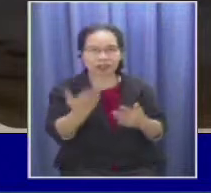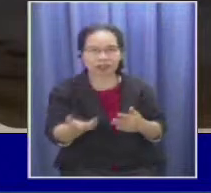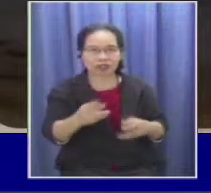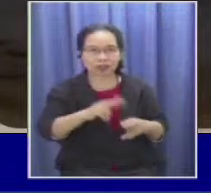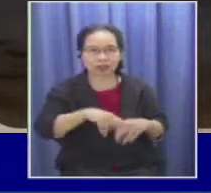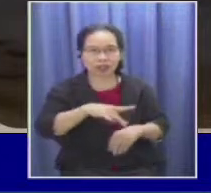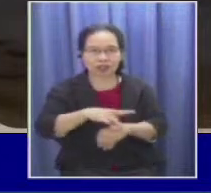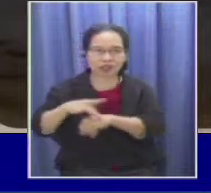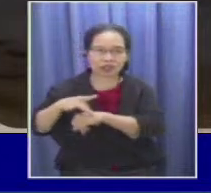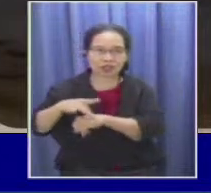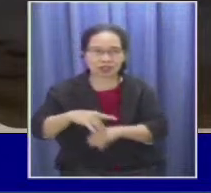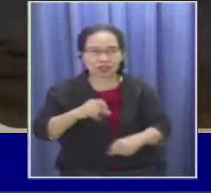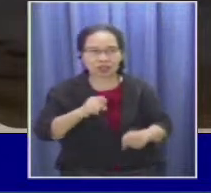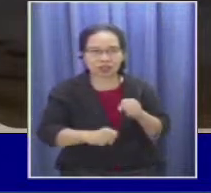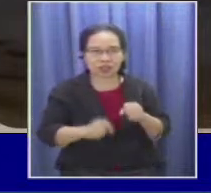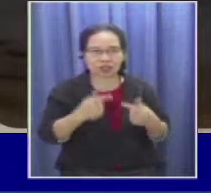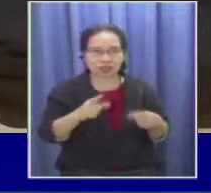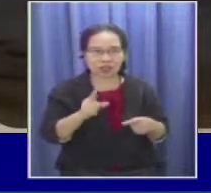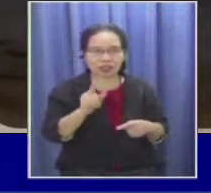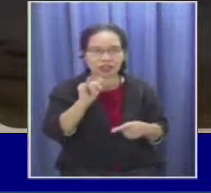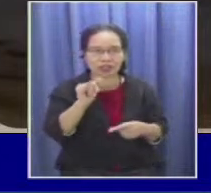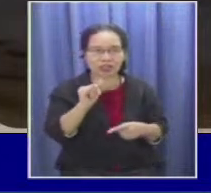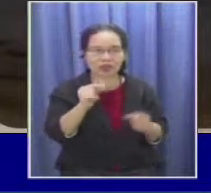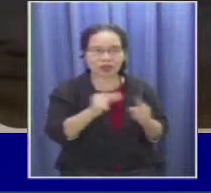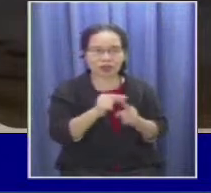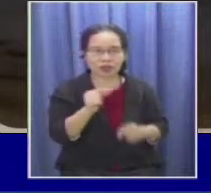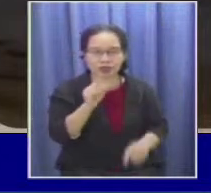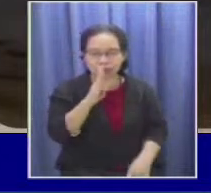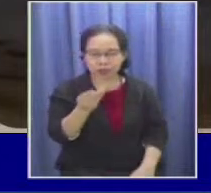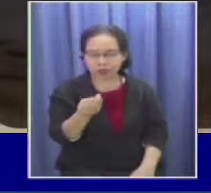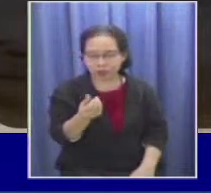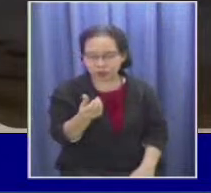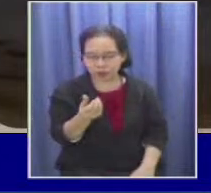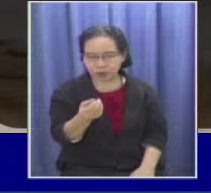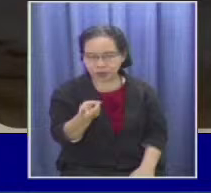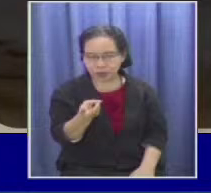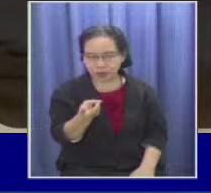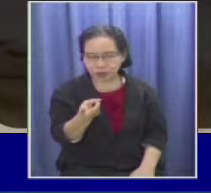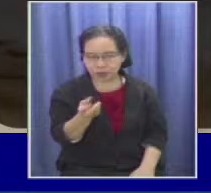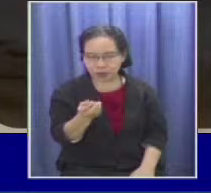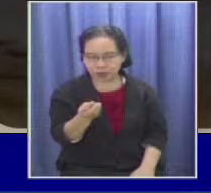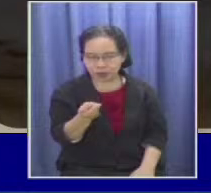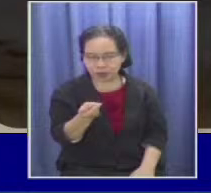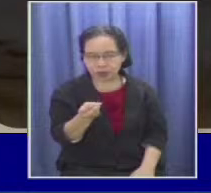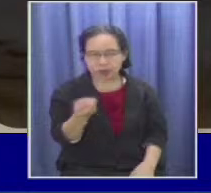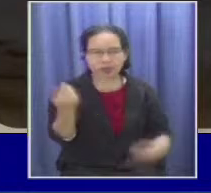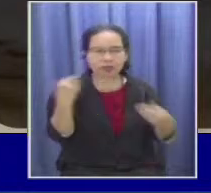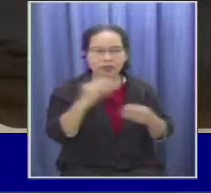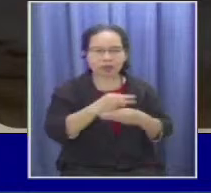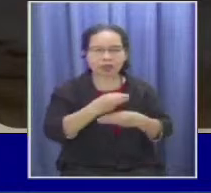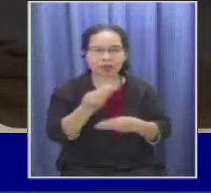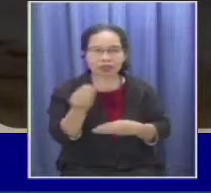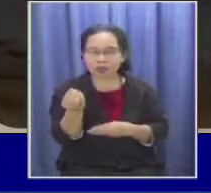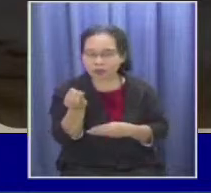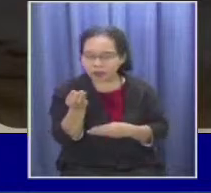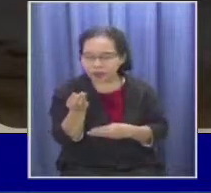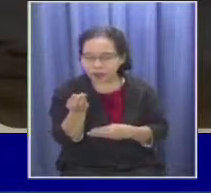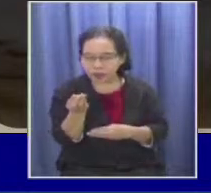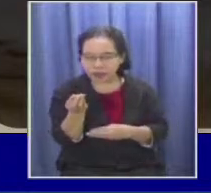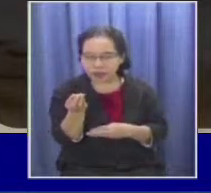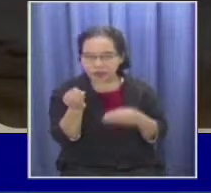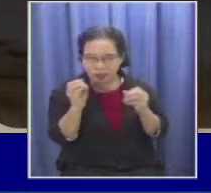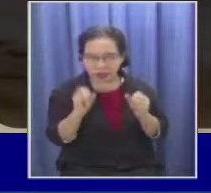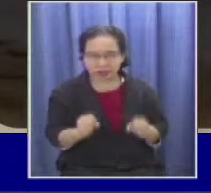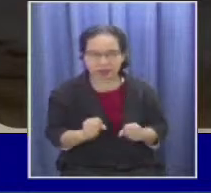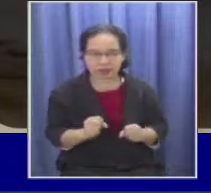nya worɔ na wakoma nso mpɛntɛm ma asɛm bi mfi Onyankopɔn wanim na Onyankopɔn wɔ soro na